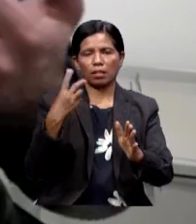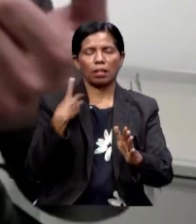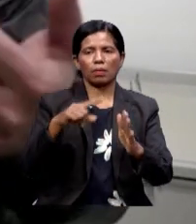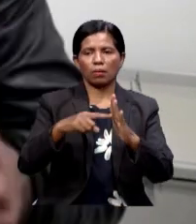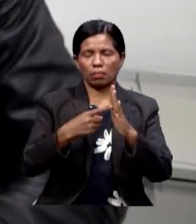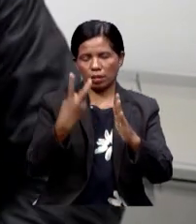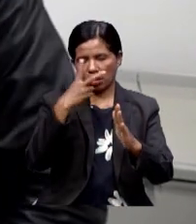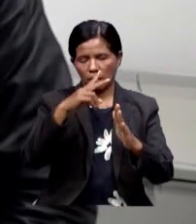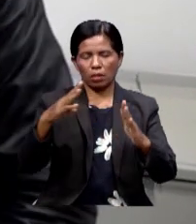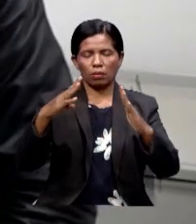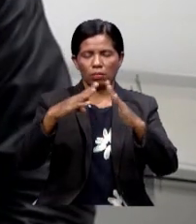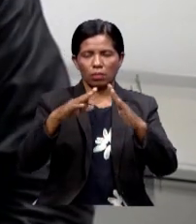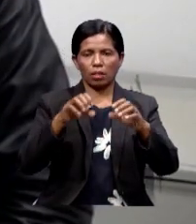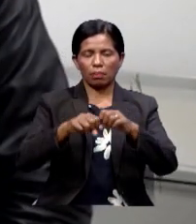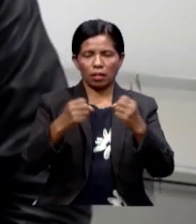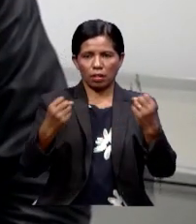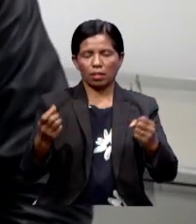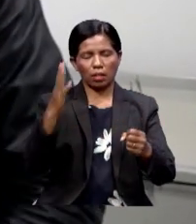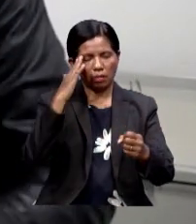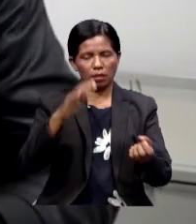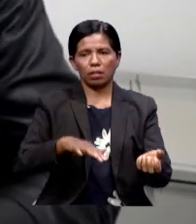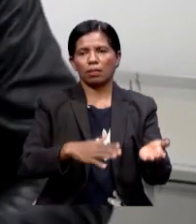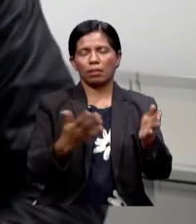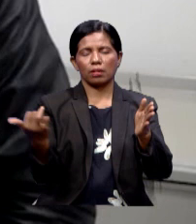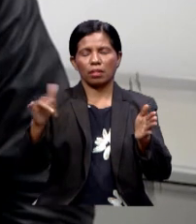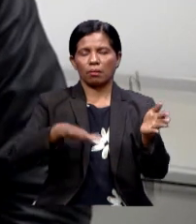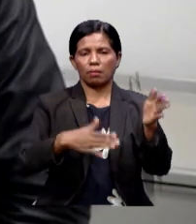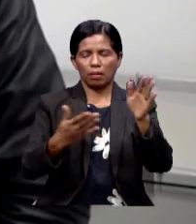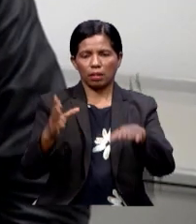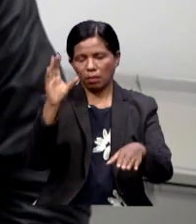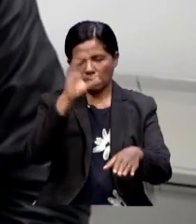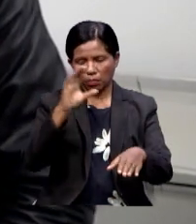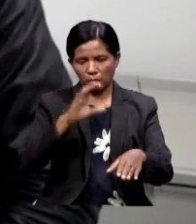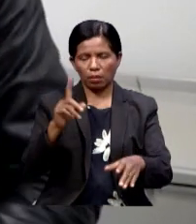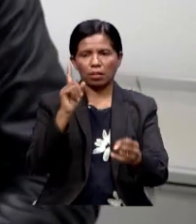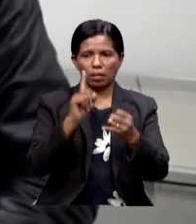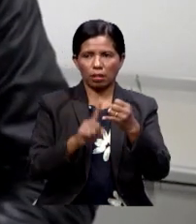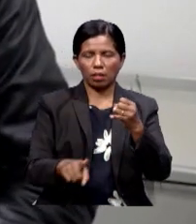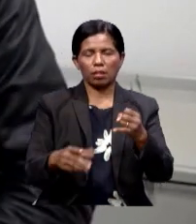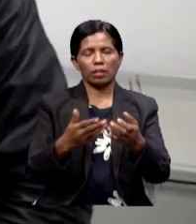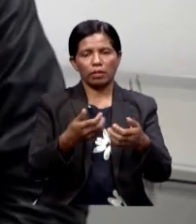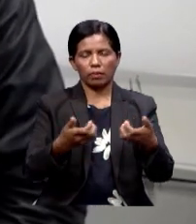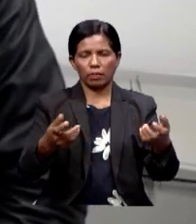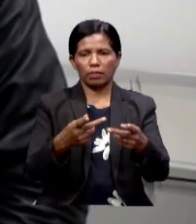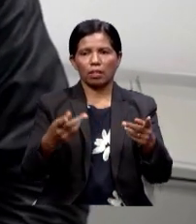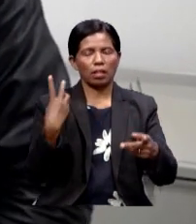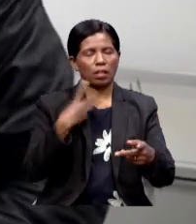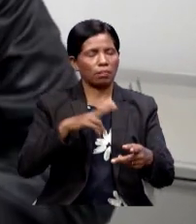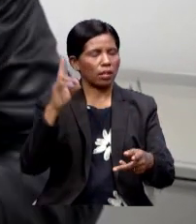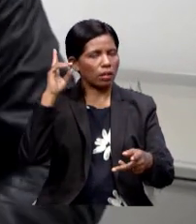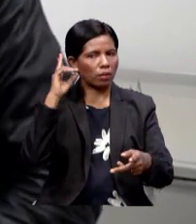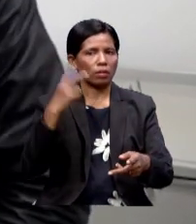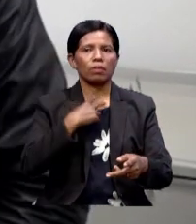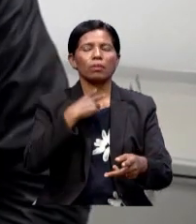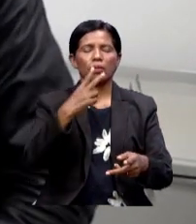hari edifisu ne berahun hanu insira mate hotona. Ami buka dala ikus nian ia sorin-sorin, ami rona lian ida